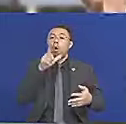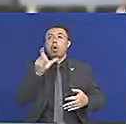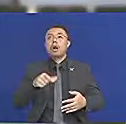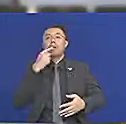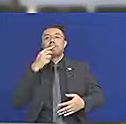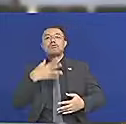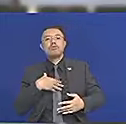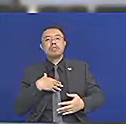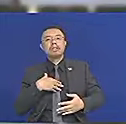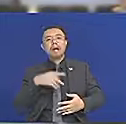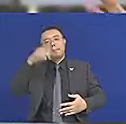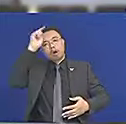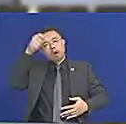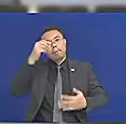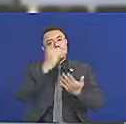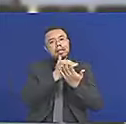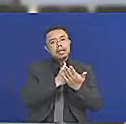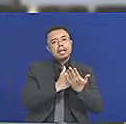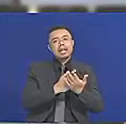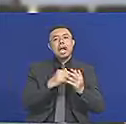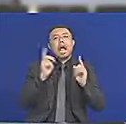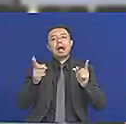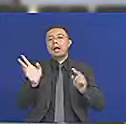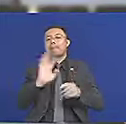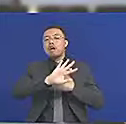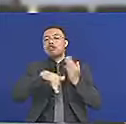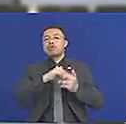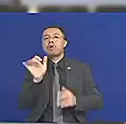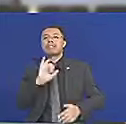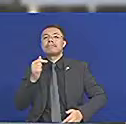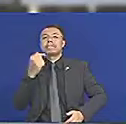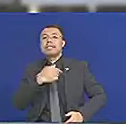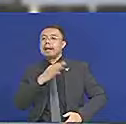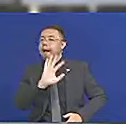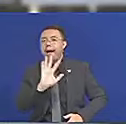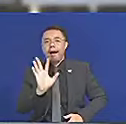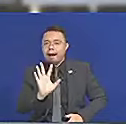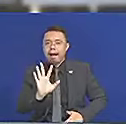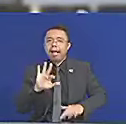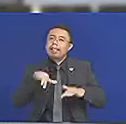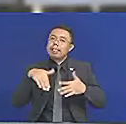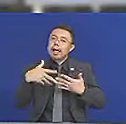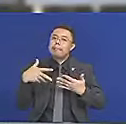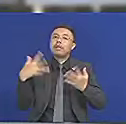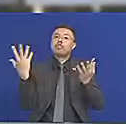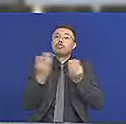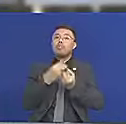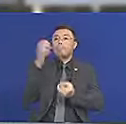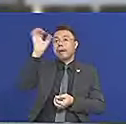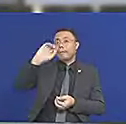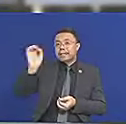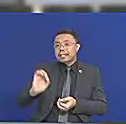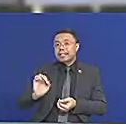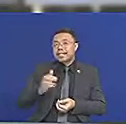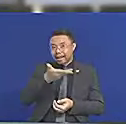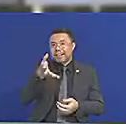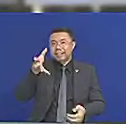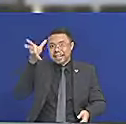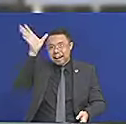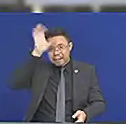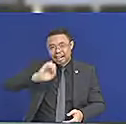keagamaan dijunjung tinggi semua brengsek begitu, tentu tidak. Tapi persentasenya Anda bisa mengerti